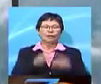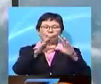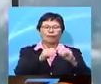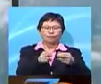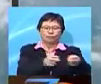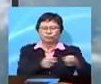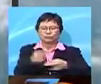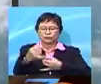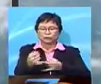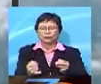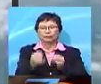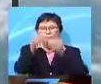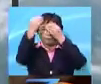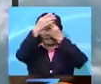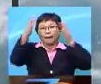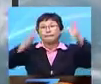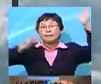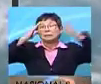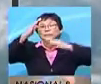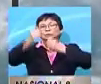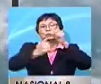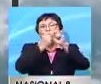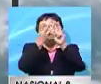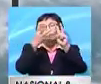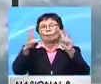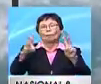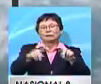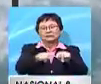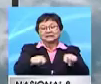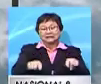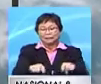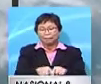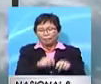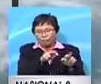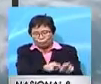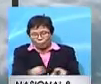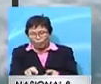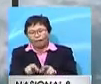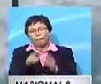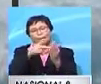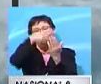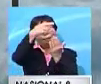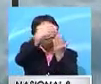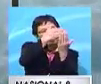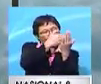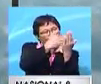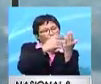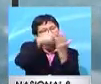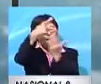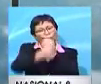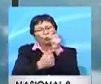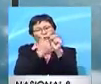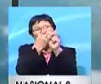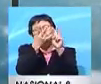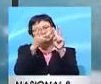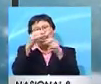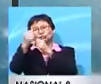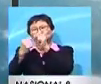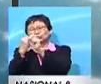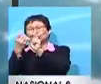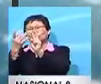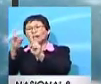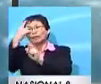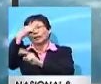Mesyuarat Pengurusan Jabatan Penyiaran Malaysia 2016 menjadi platform untuk merancang pengisian program 2017 dan 2018